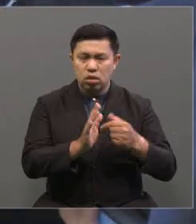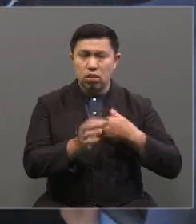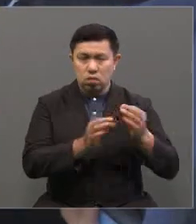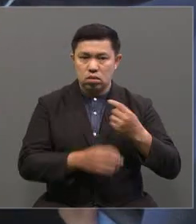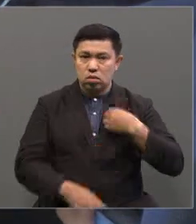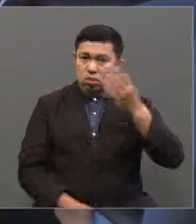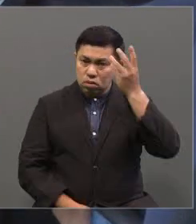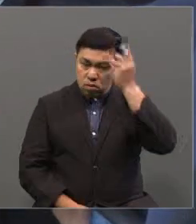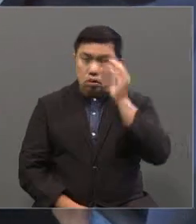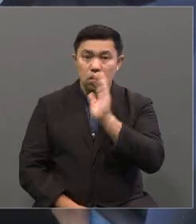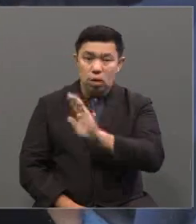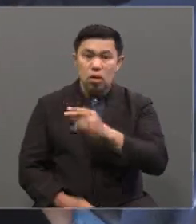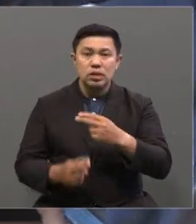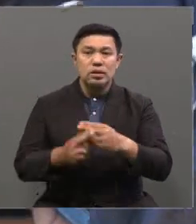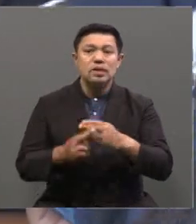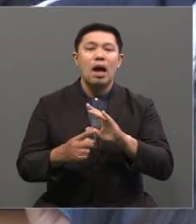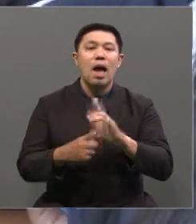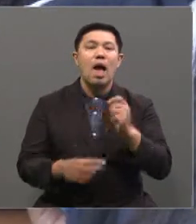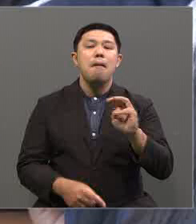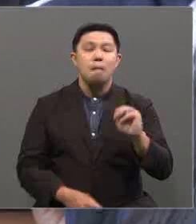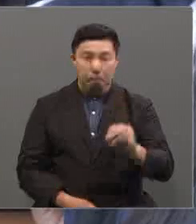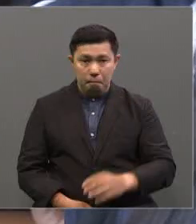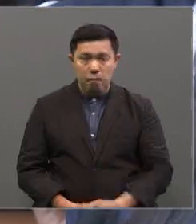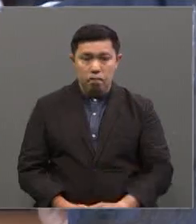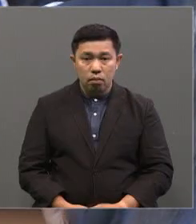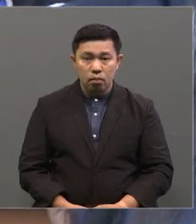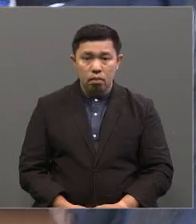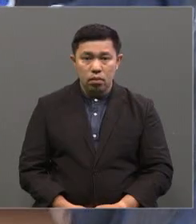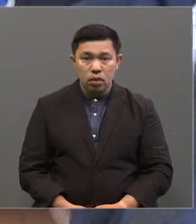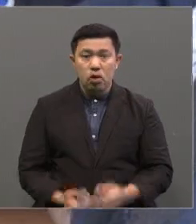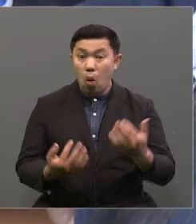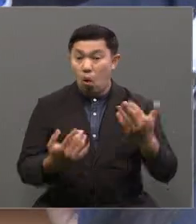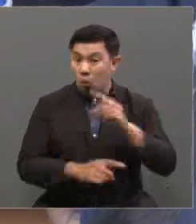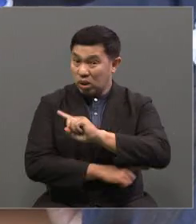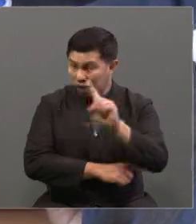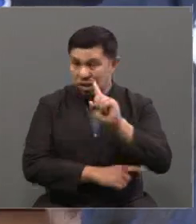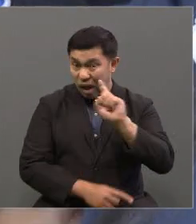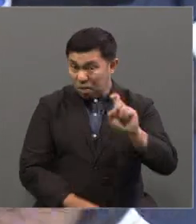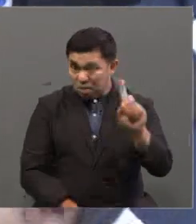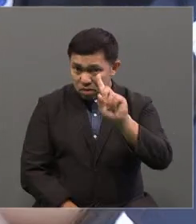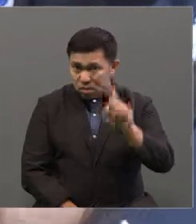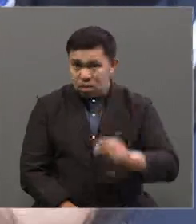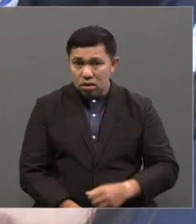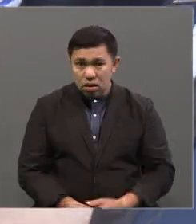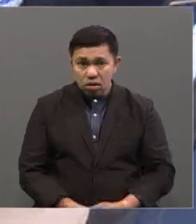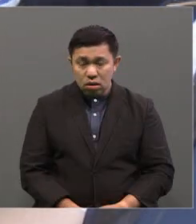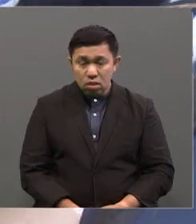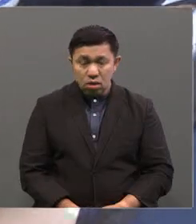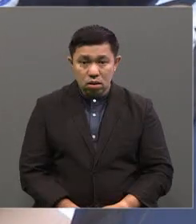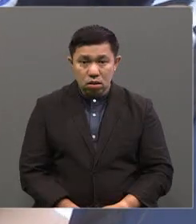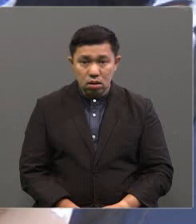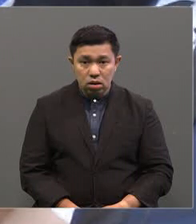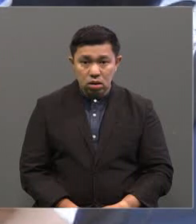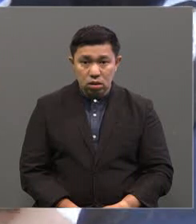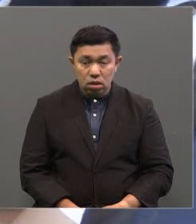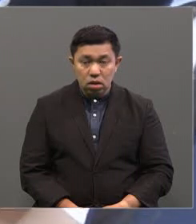ของดุลพินิจ ตัวคุณแอมใช่ไหม ใช่ ต้องครับ เดี๋ยวถามวันที่หนึ่งไหม ไม่เดี๋ยวก่อน าตัวความเป็นการพิจารณาของคุณแอมเนี่ยแล้วคุณขอโ